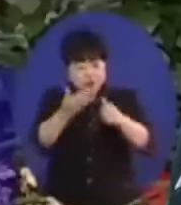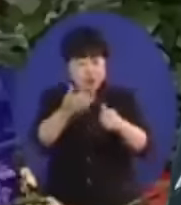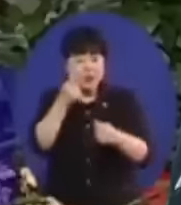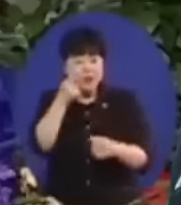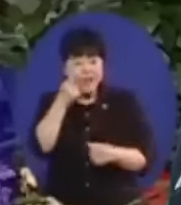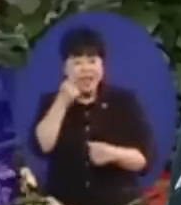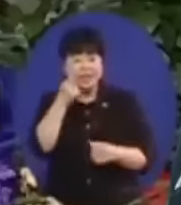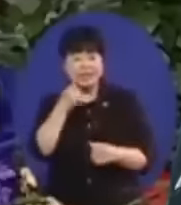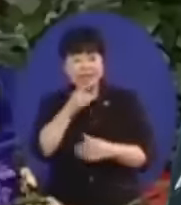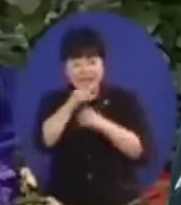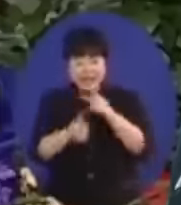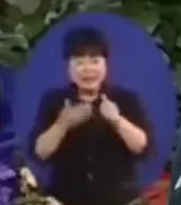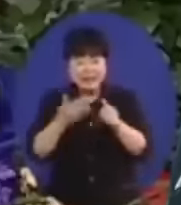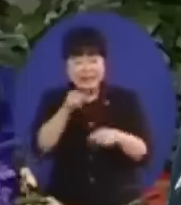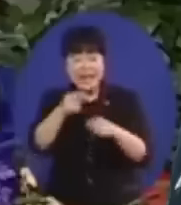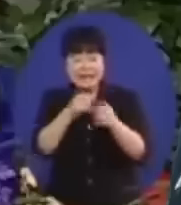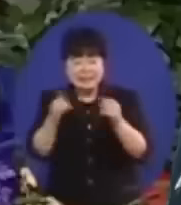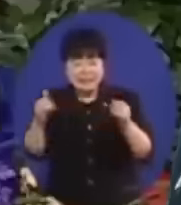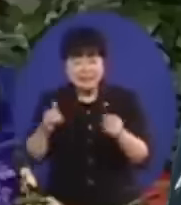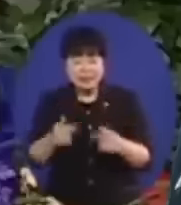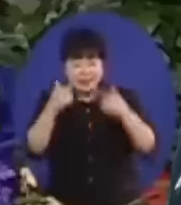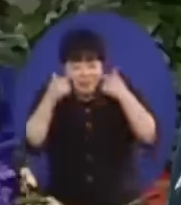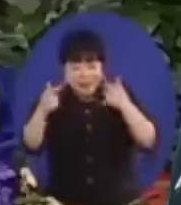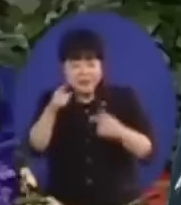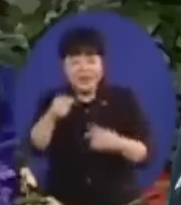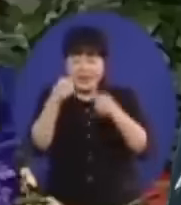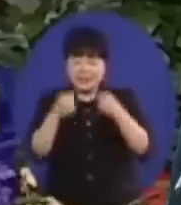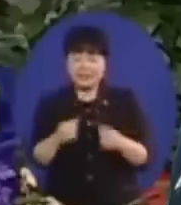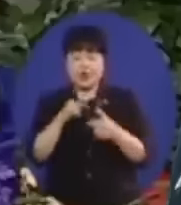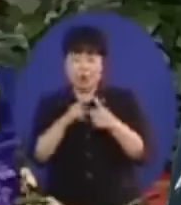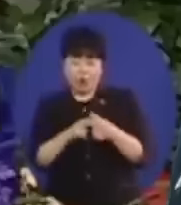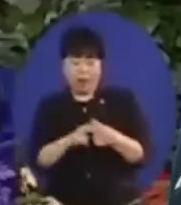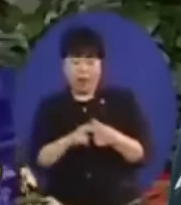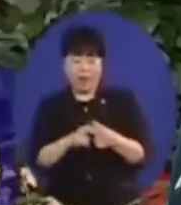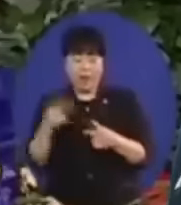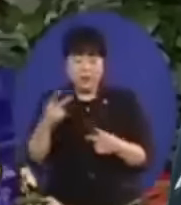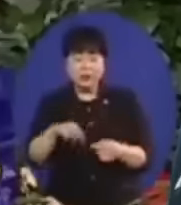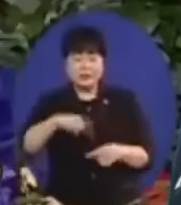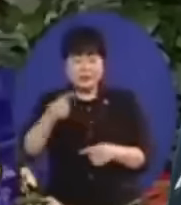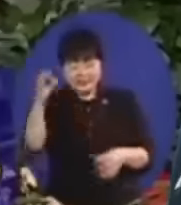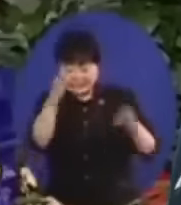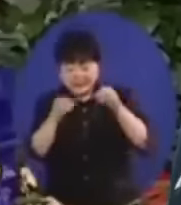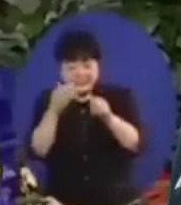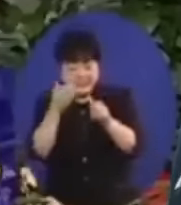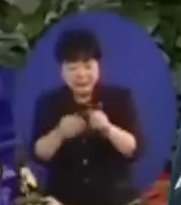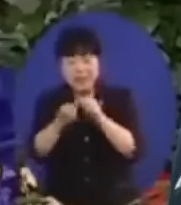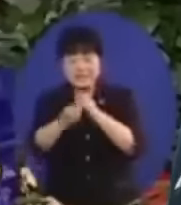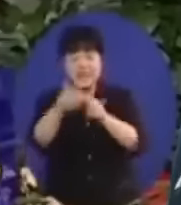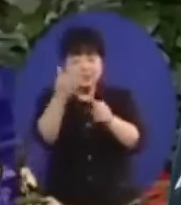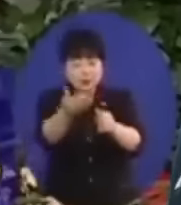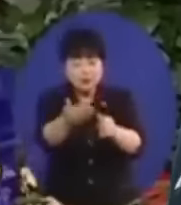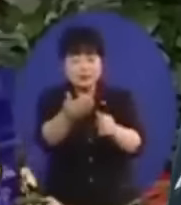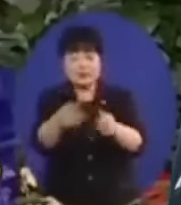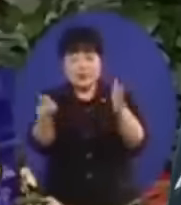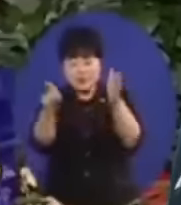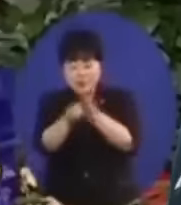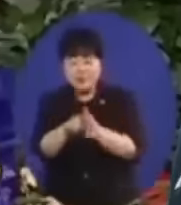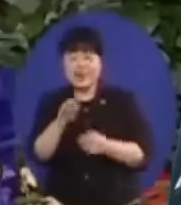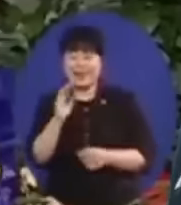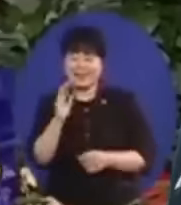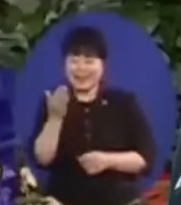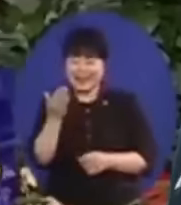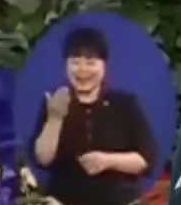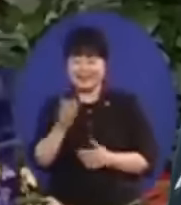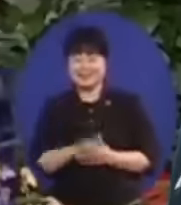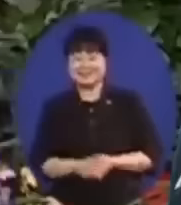하지 못하나니 하나님께 나아가는 자는 반드시 그가 계신 것과 또한 그가 자기를 찾는 자들에게 상 주신이심을 믿어야 할지니라.